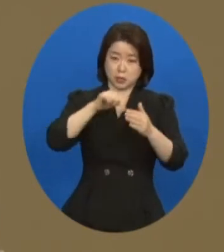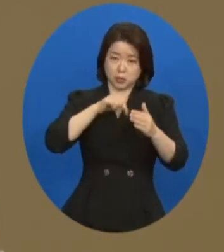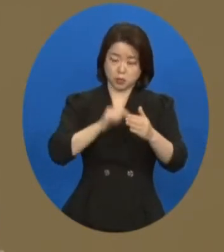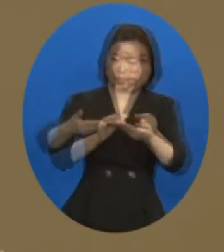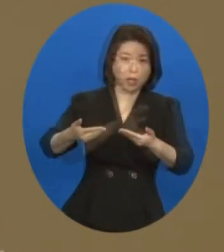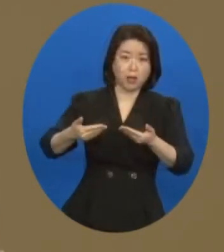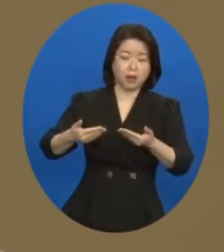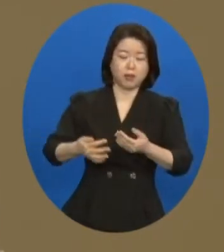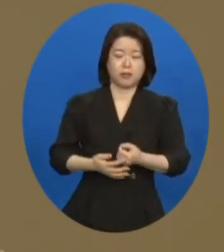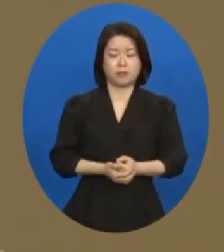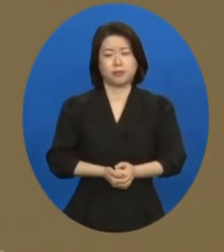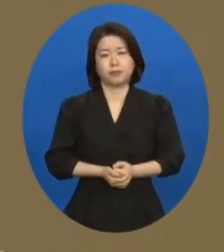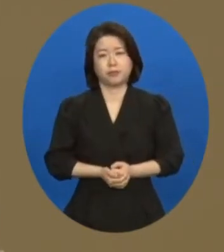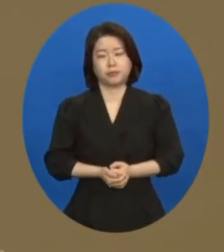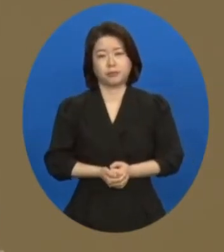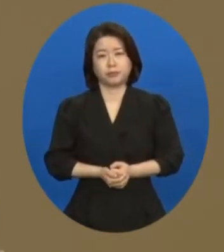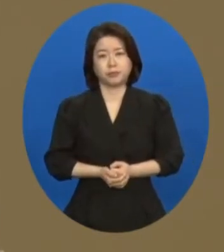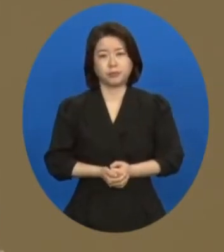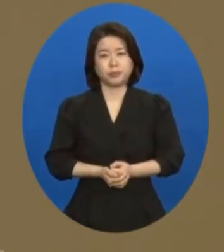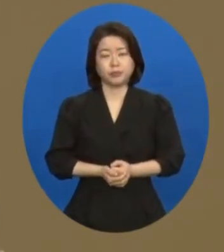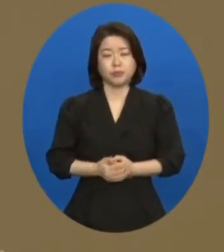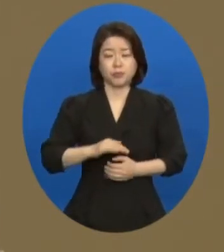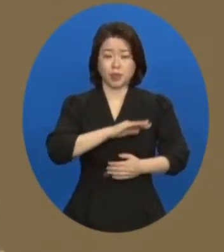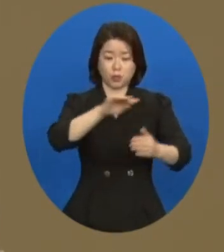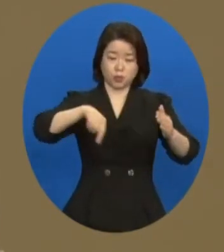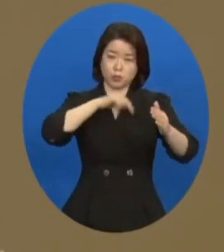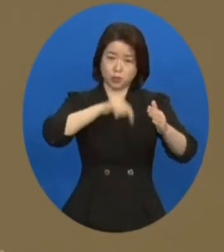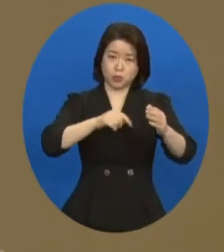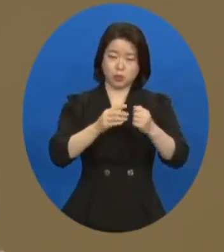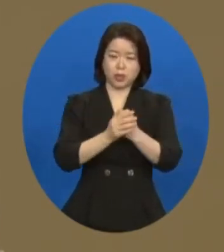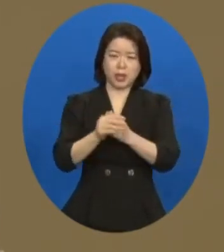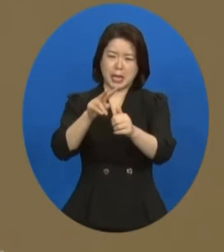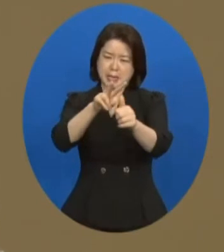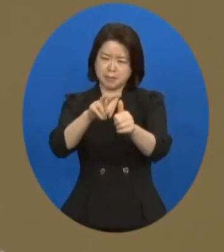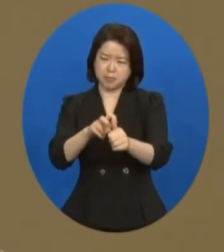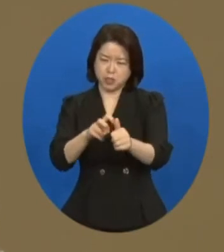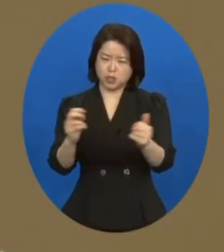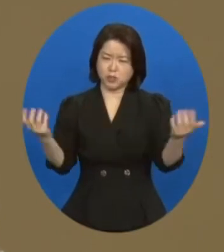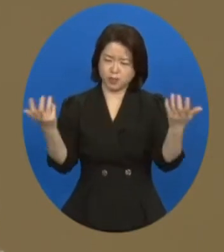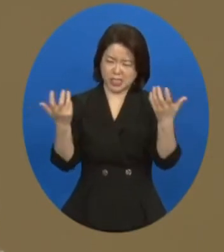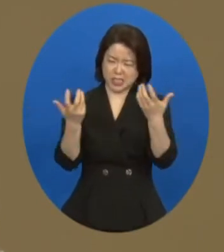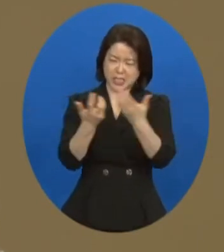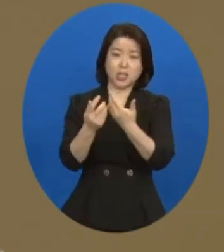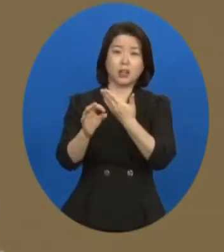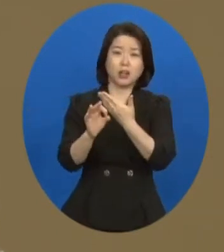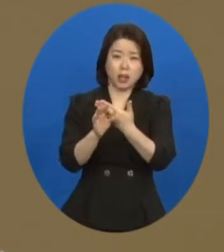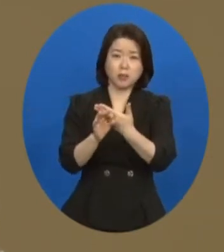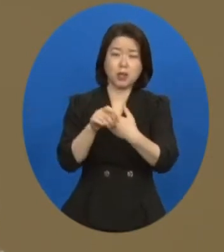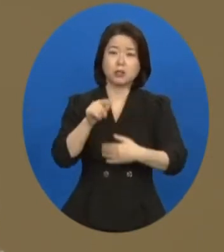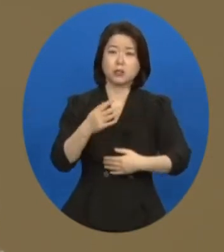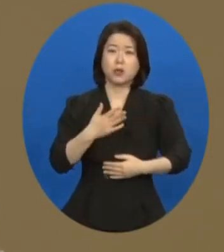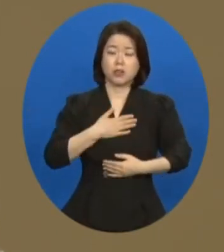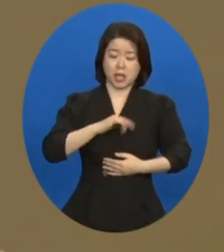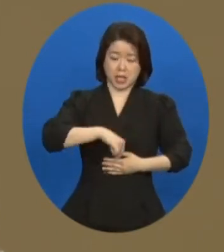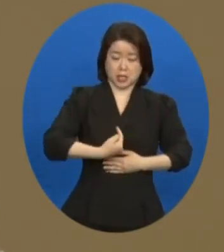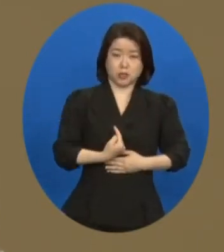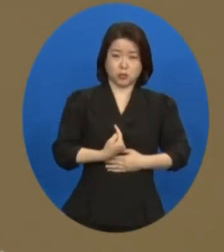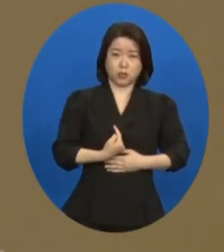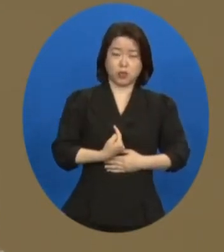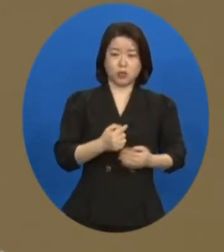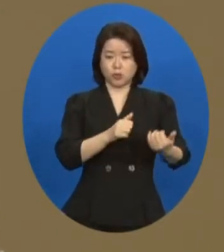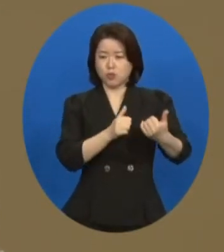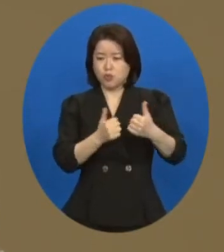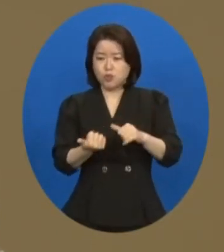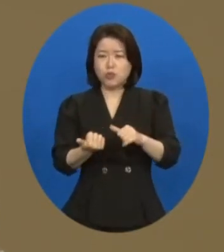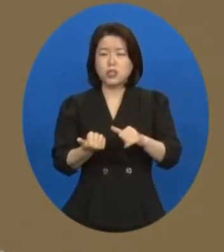거죠 여러분 우리 속에 미움이 가득하면 그것은 우리 스스로 글 죽이는